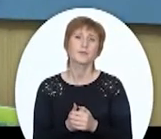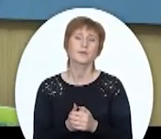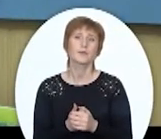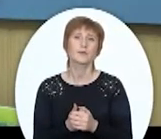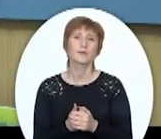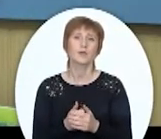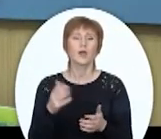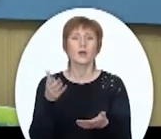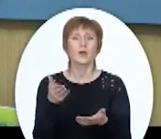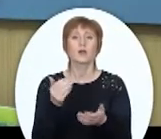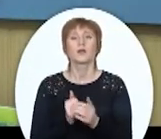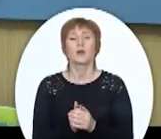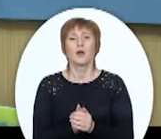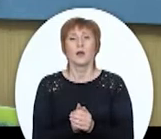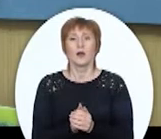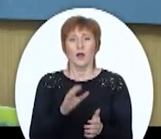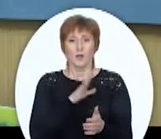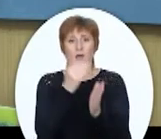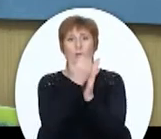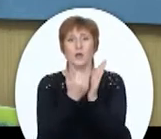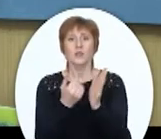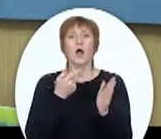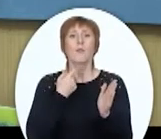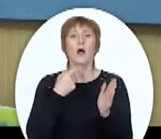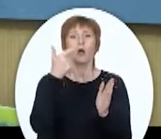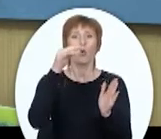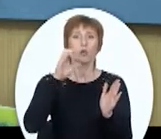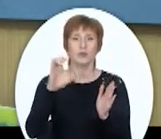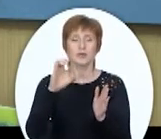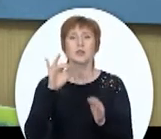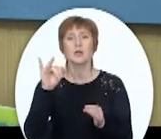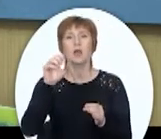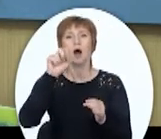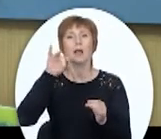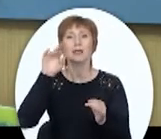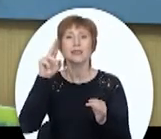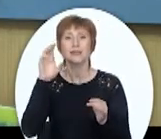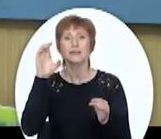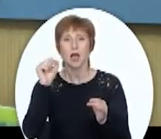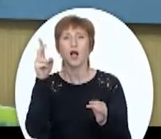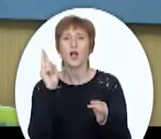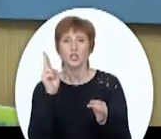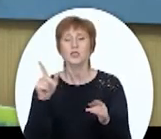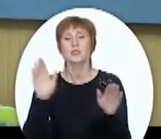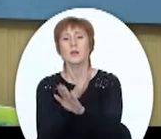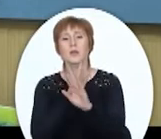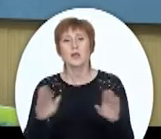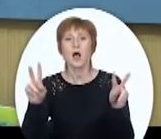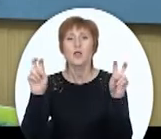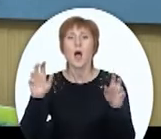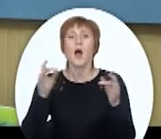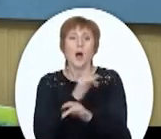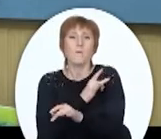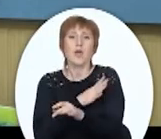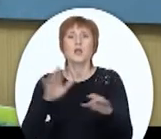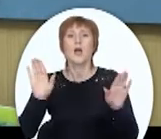И как раз шла программа «Голос», и Алиса Кожикина спела песню «Белые ангелы». И